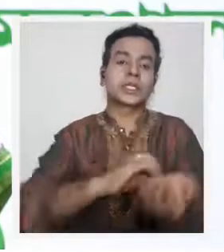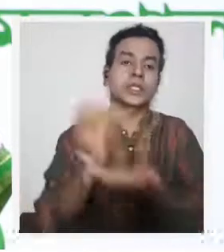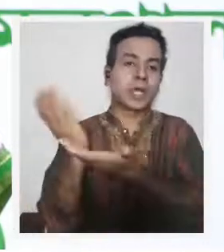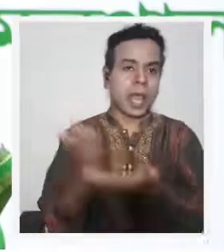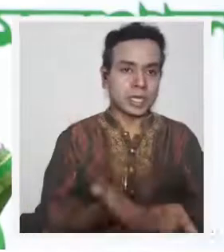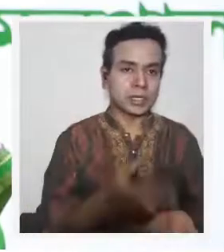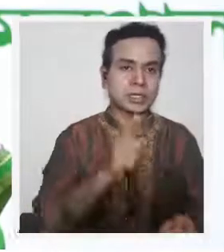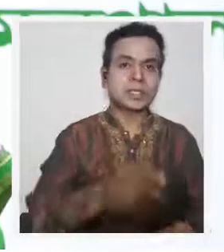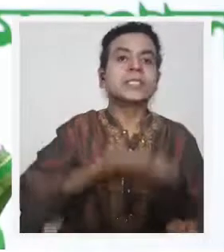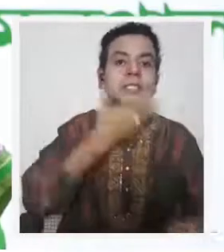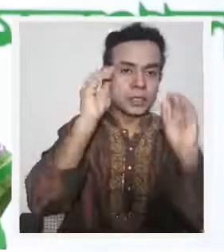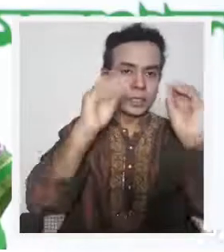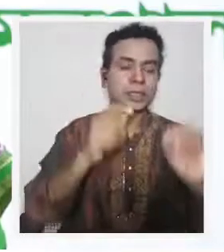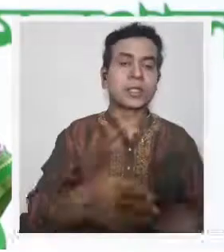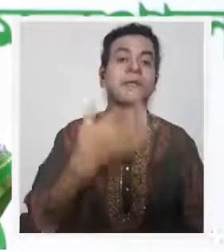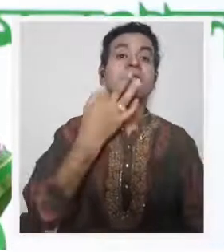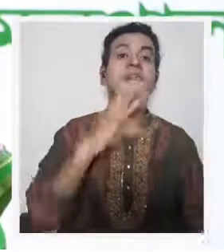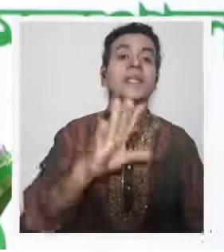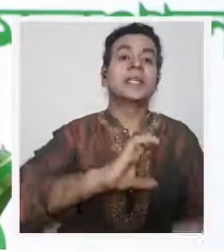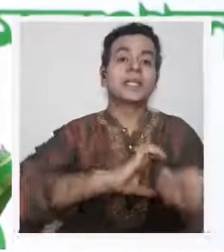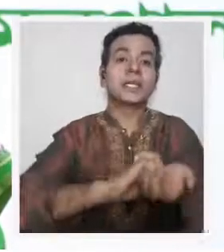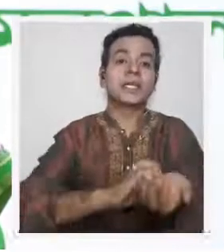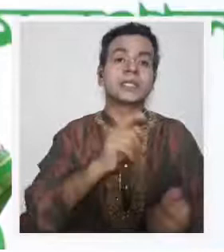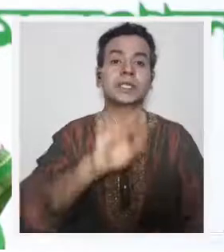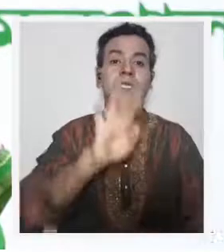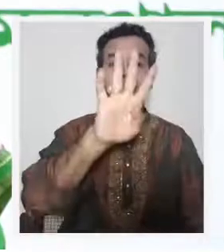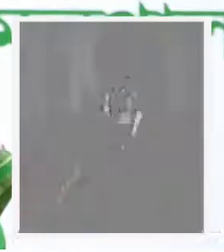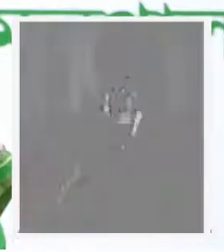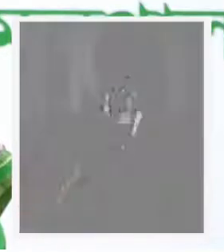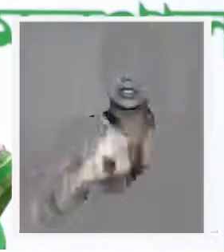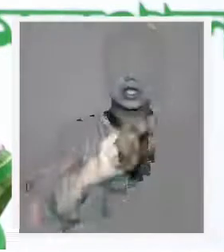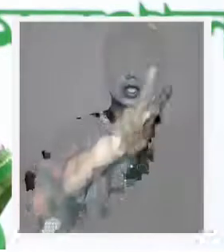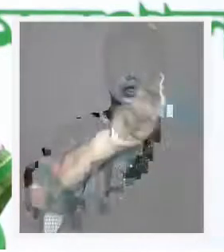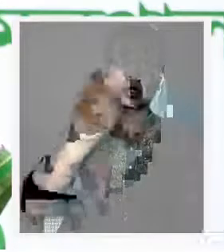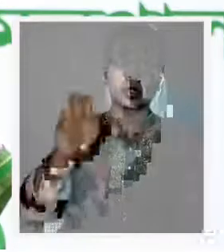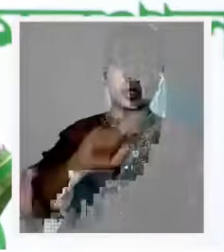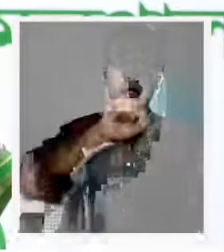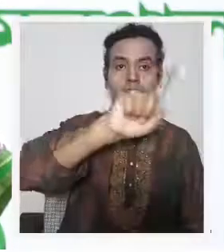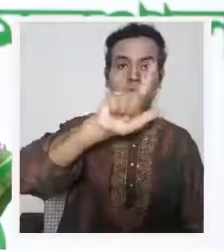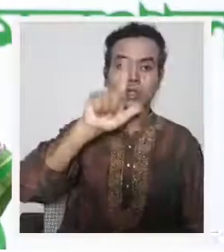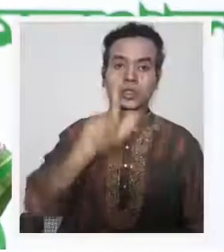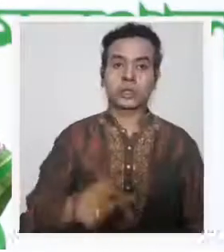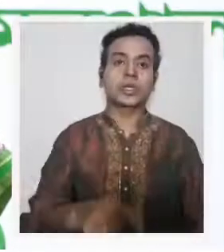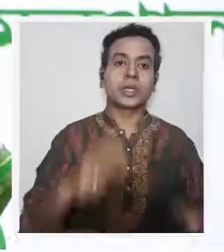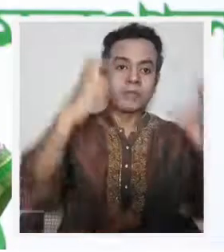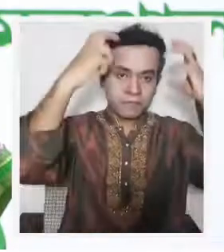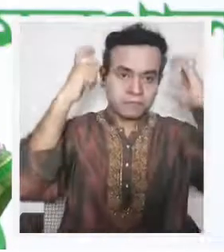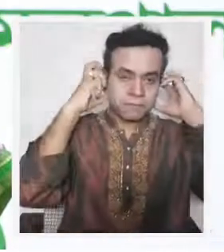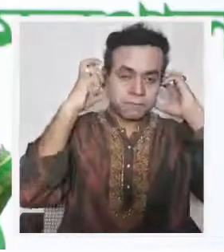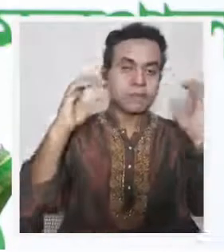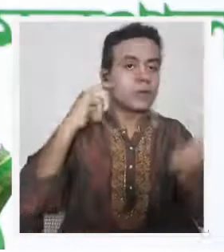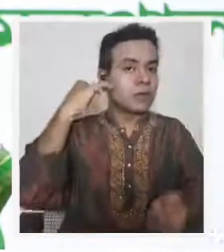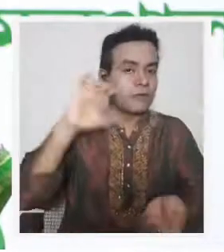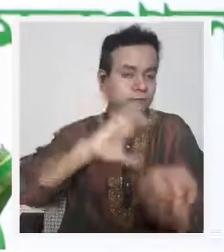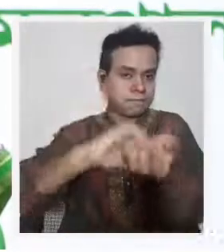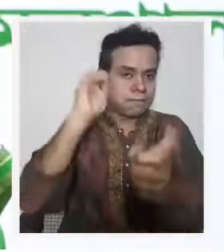24 ঘন্টায় আরও 10 জন সংযুক্ত হয়েছেন এই চিকিৎসকের তালিকায় এবং স্বেচ্ছাভিত্তিতে সেবা দিয়ে